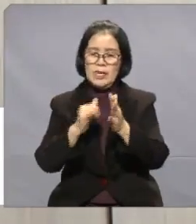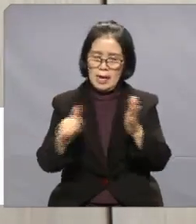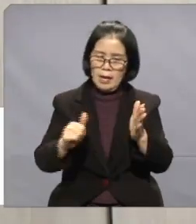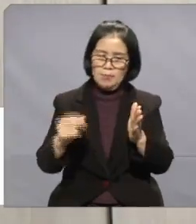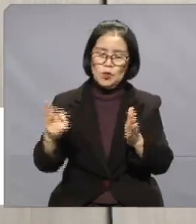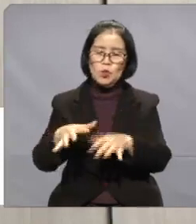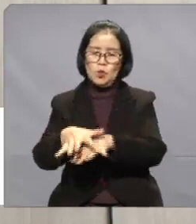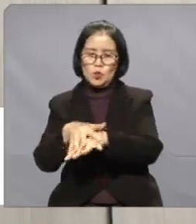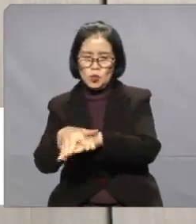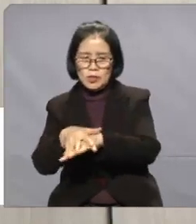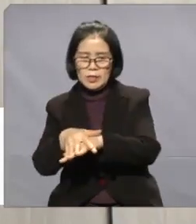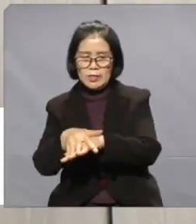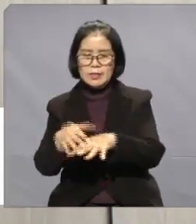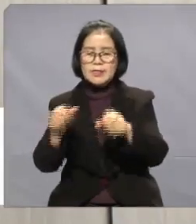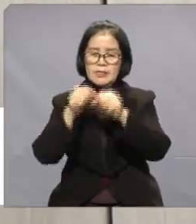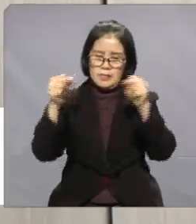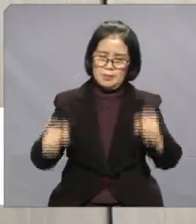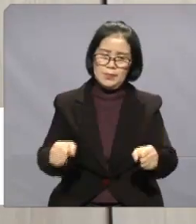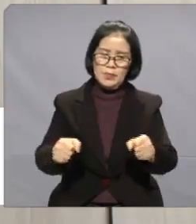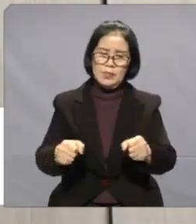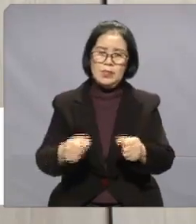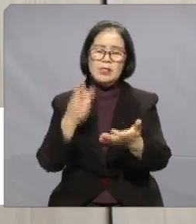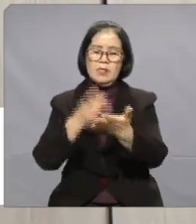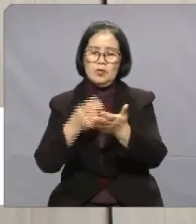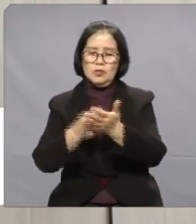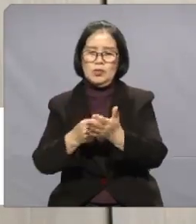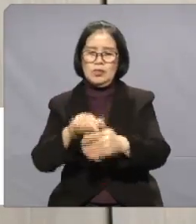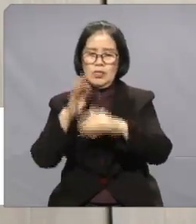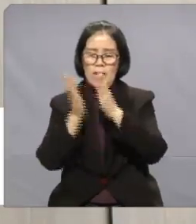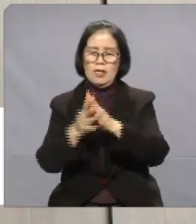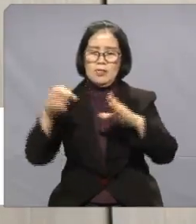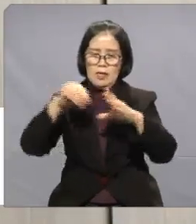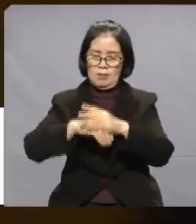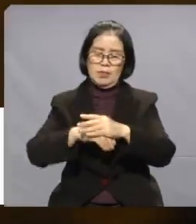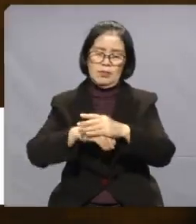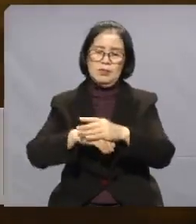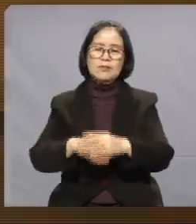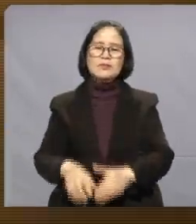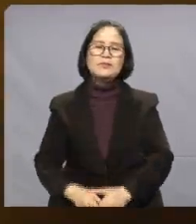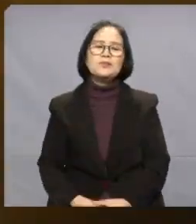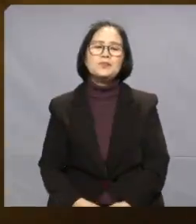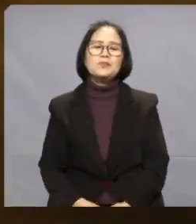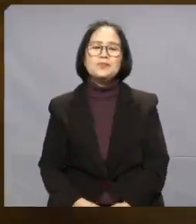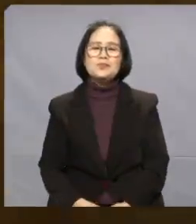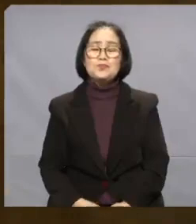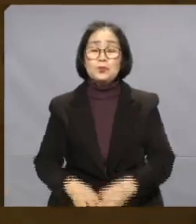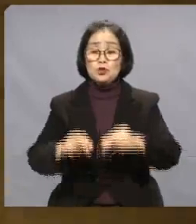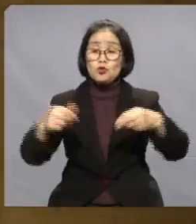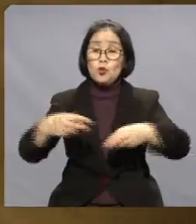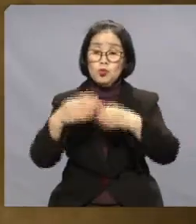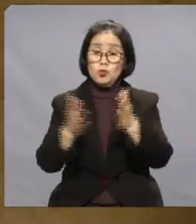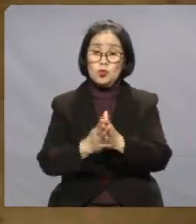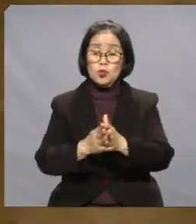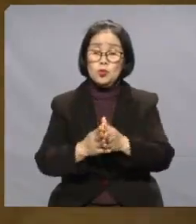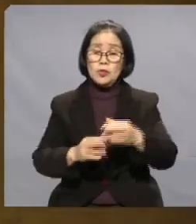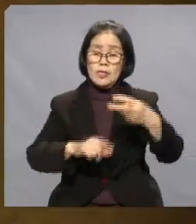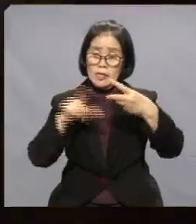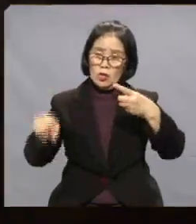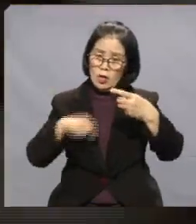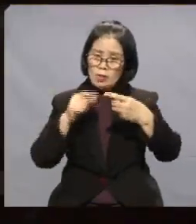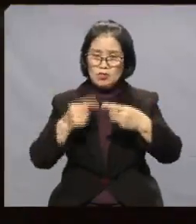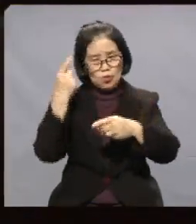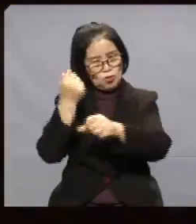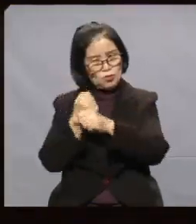측면, 조직적인 측면, 시스템적인 측면, 제도적인 측면을 다 담았다고 보시면 됩니다. 국토부는 이달 안으로 용역기관을